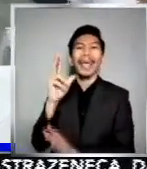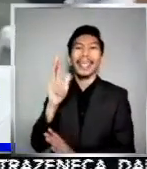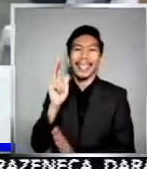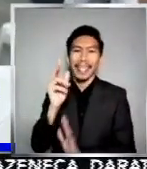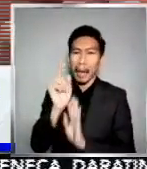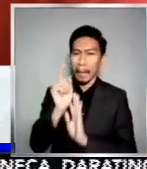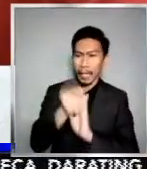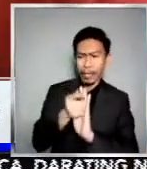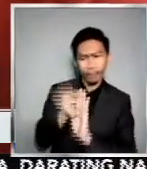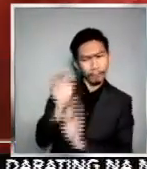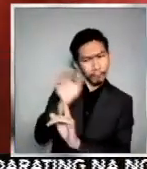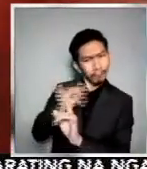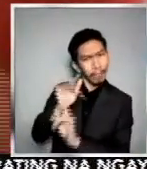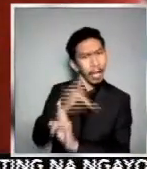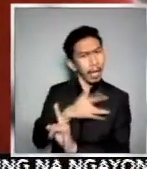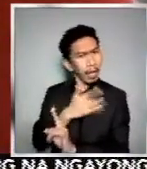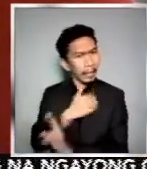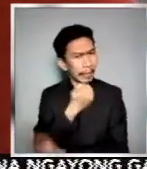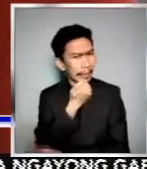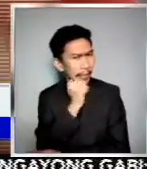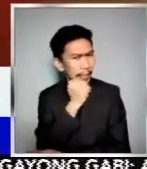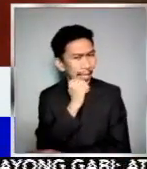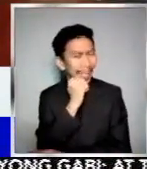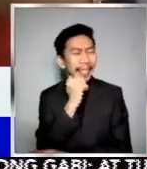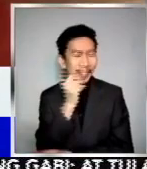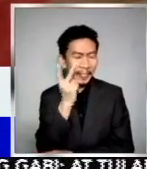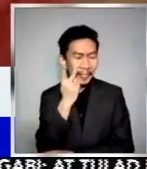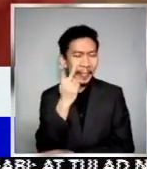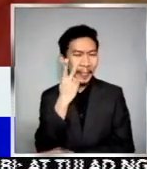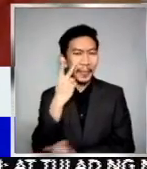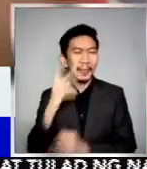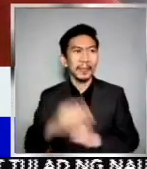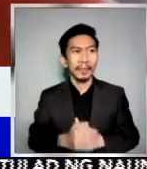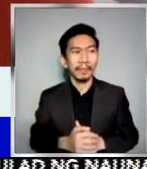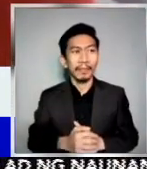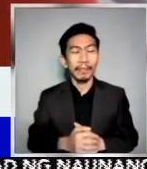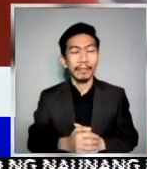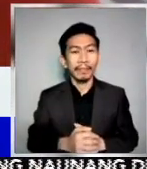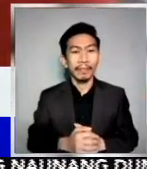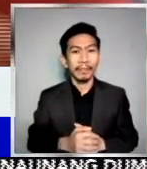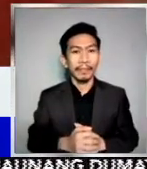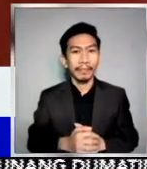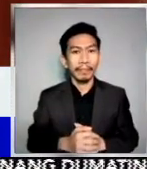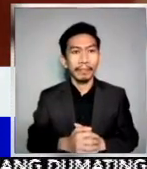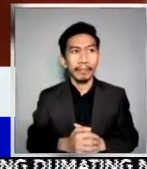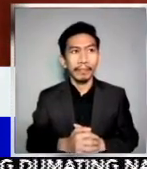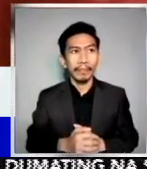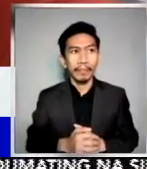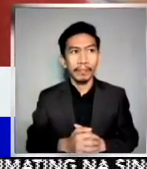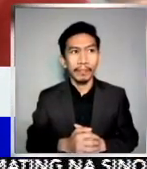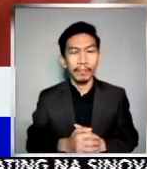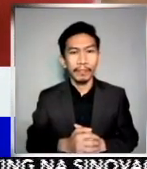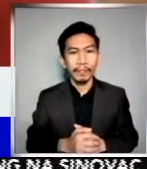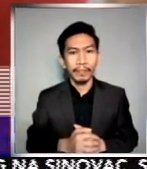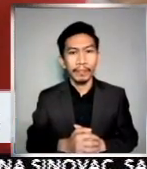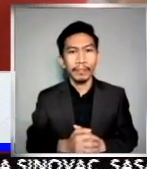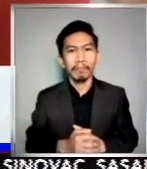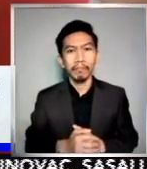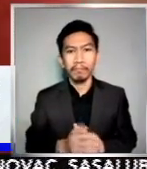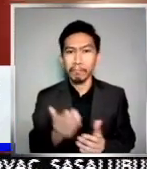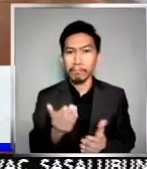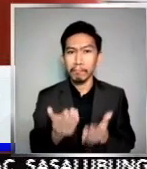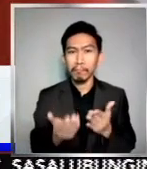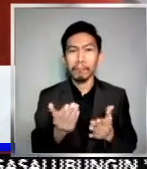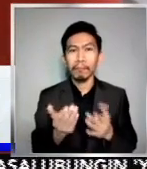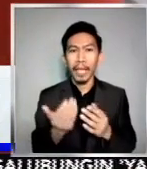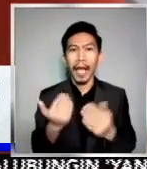ng bakuna. Parang murag, wala lang. Na-injection na lang. Because expert siguro ang ka-injection magutpon sa